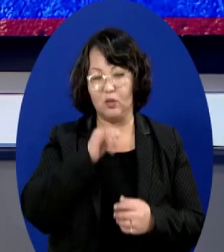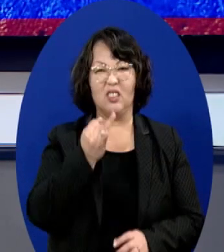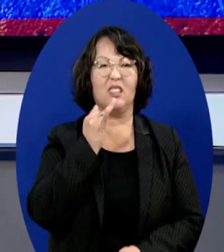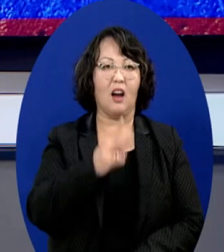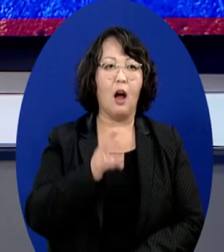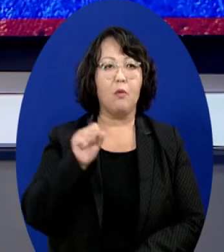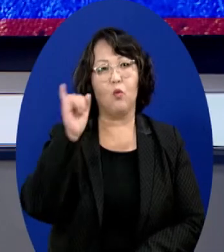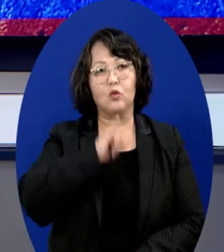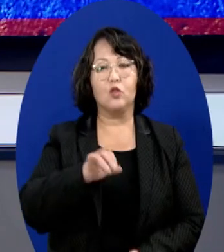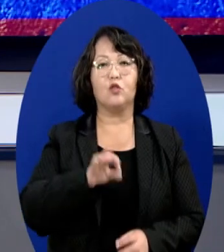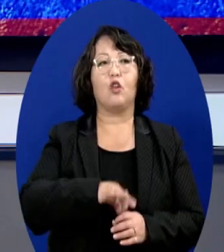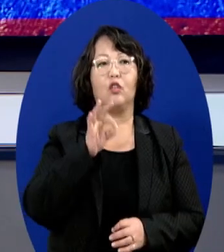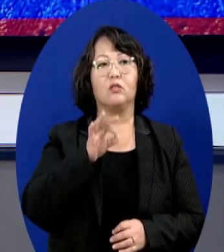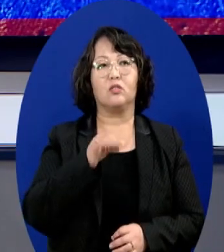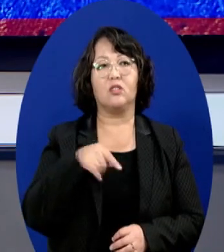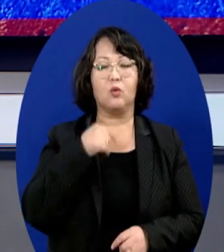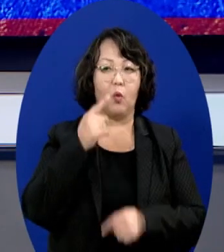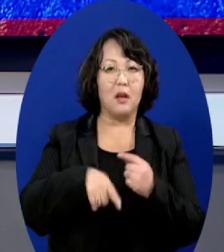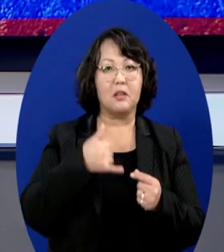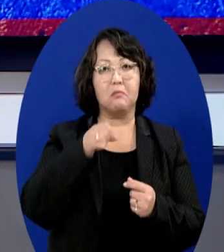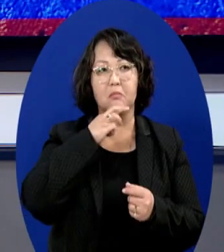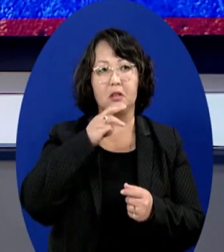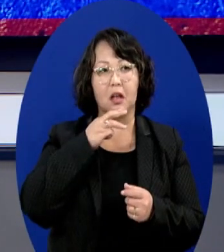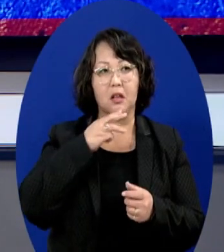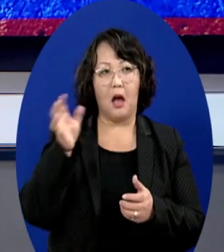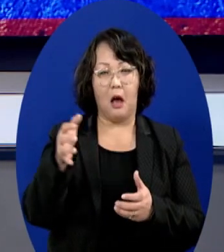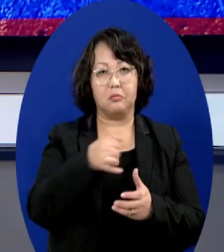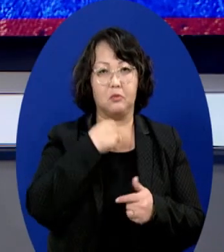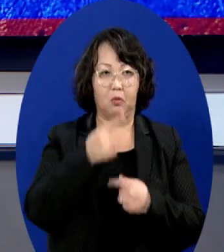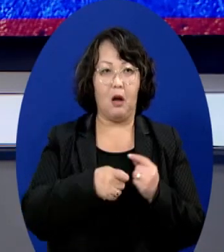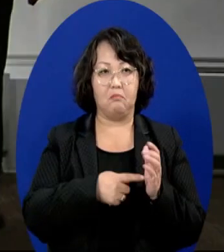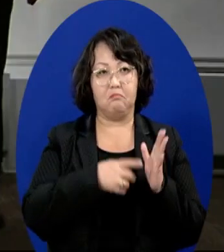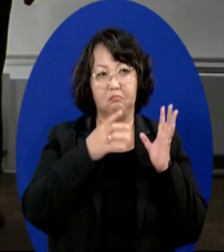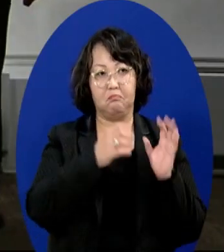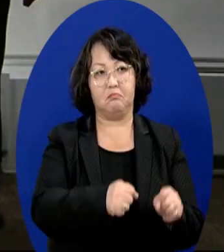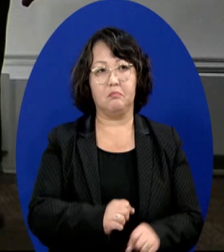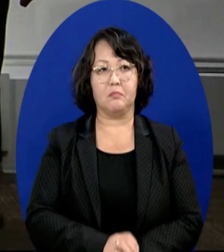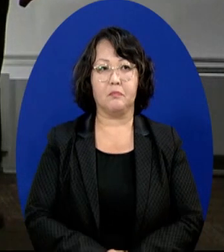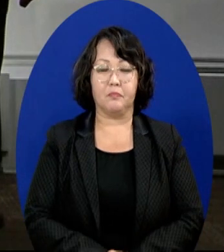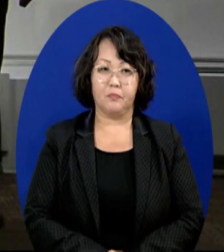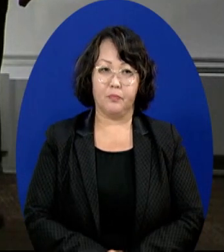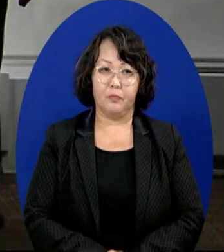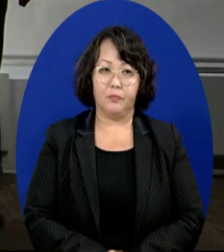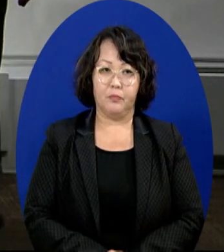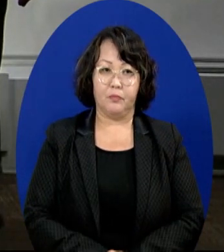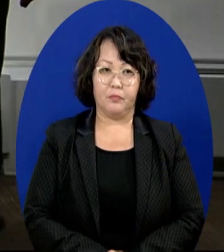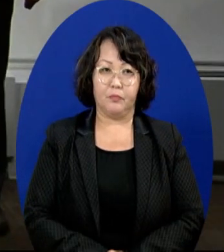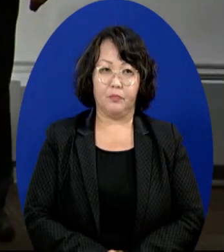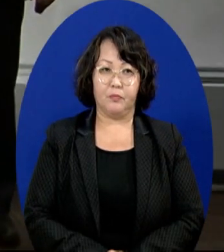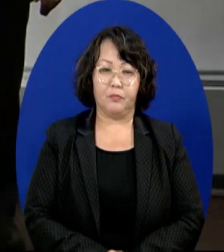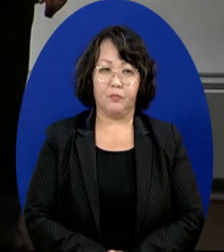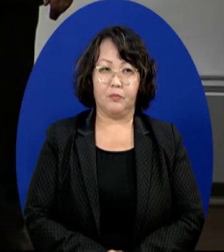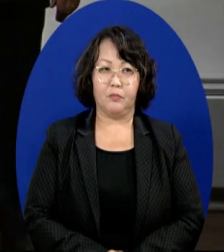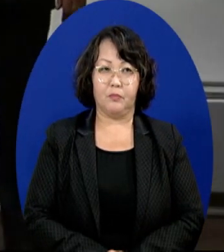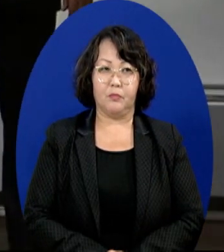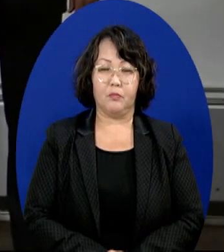сонгогчдын талаарх зарим мэдээллийг гартаан оруулаад байгааг илрүүлсэн байна. The president has instructed the